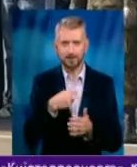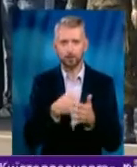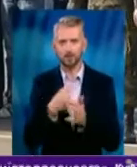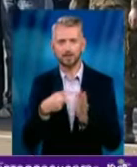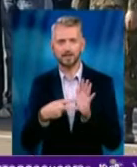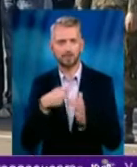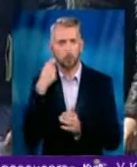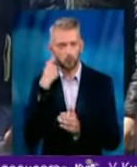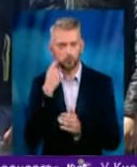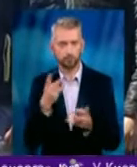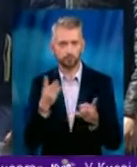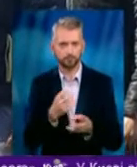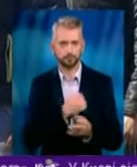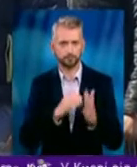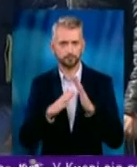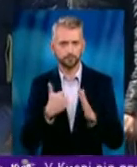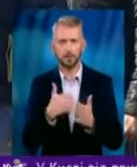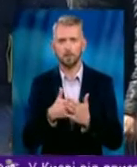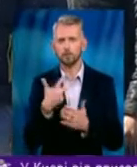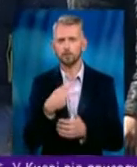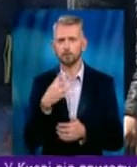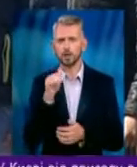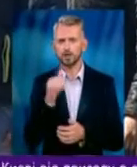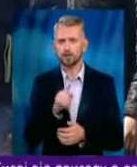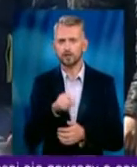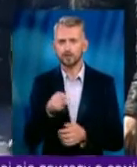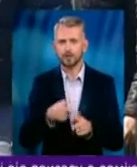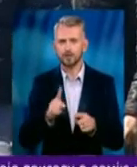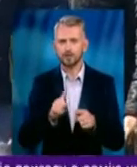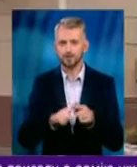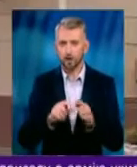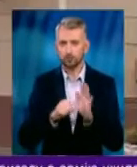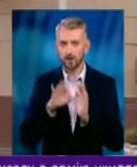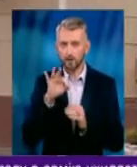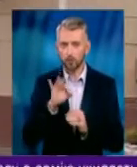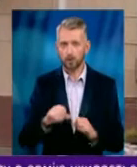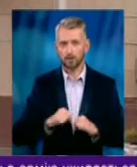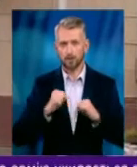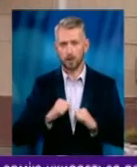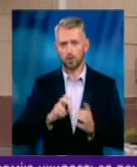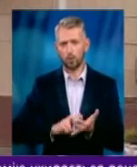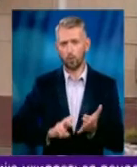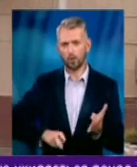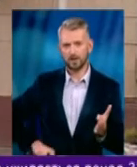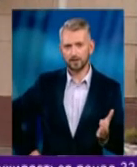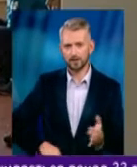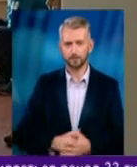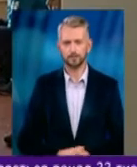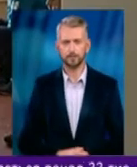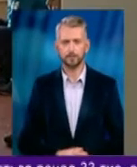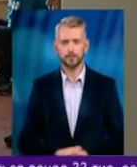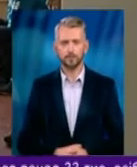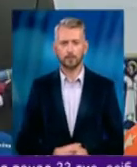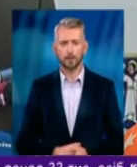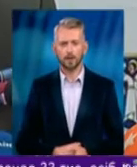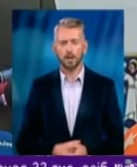27 років підлягають призову. Майже 34 тисячі з них, це 60%, намагаються ухилитися. Станом